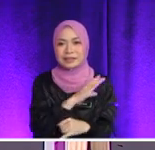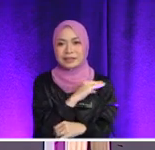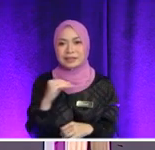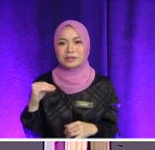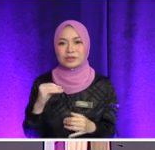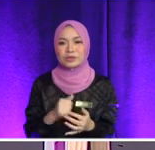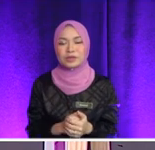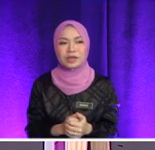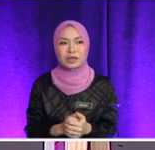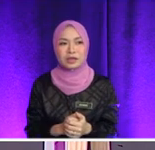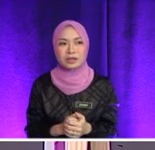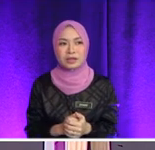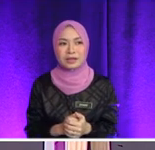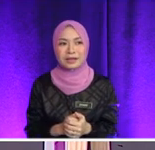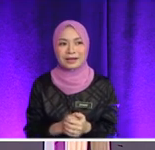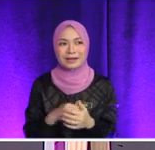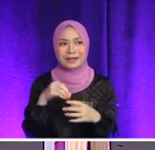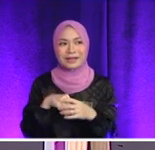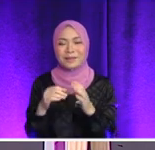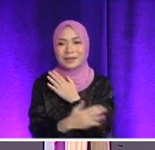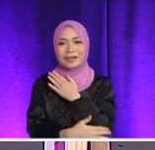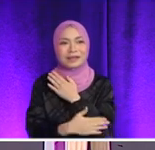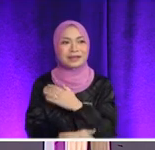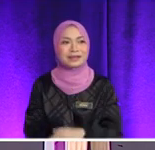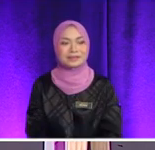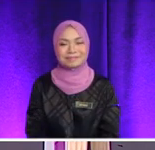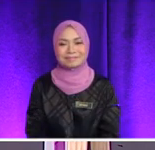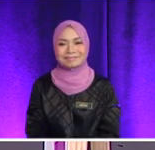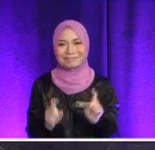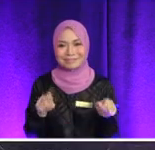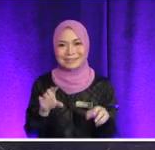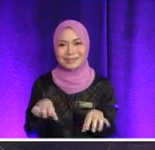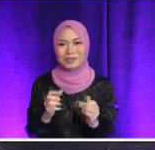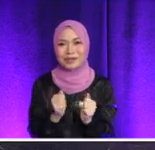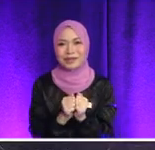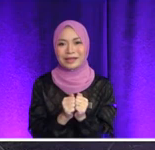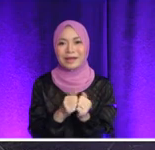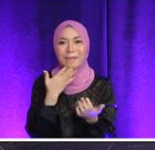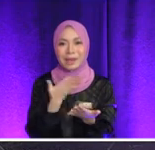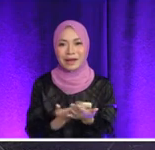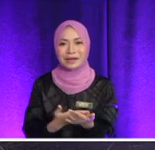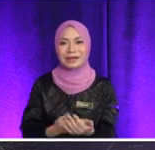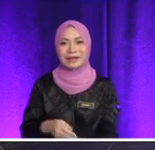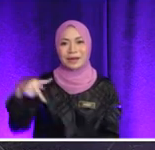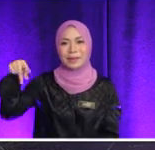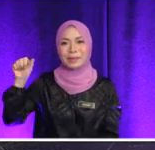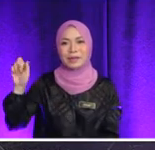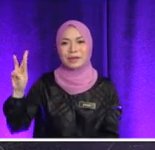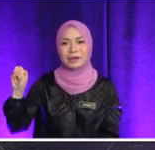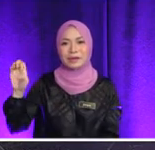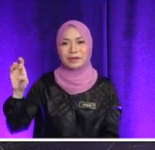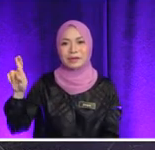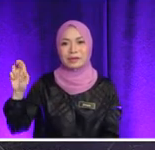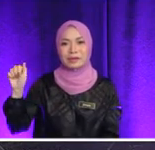yang lebih ilmiah dan lebih berkualitas sudah berada di penghujung